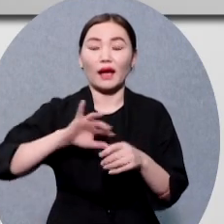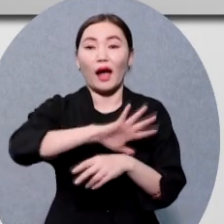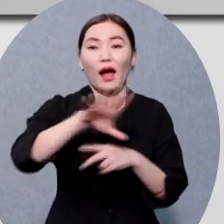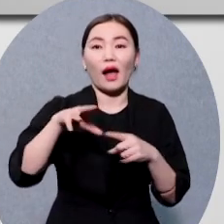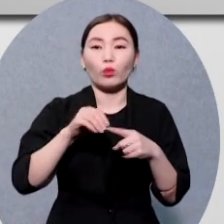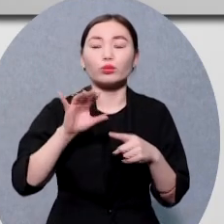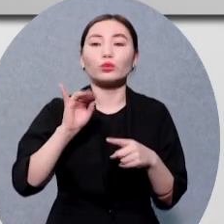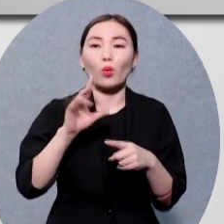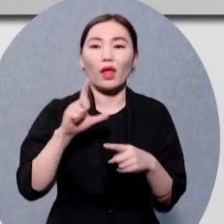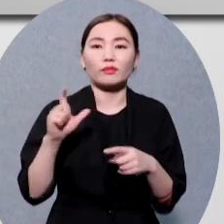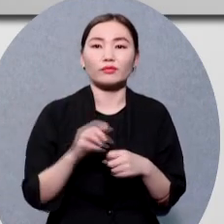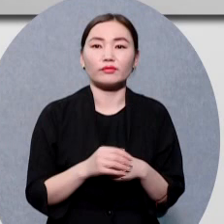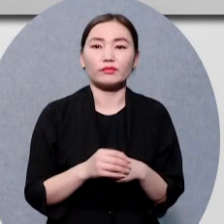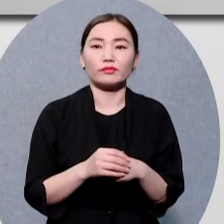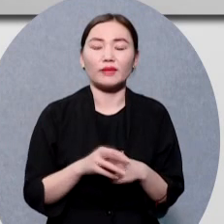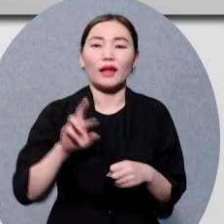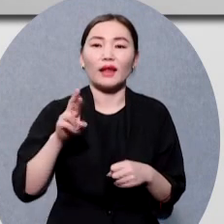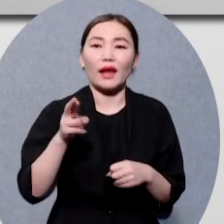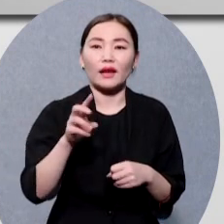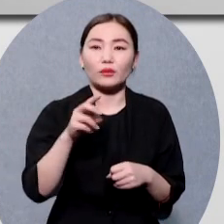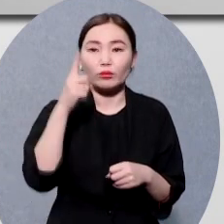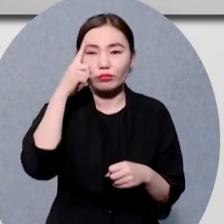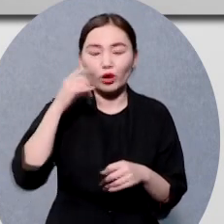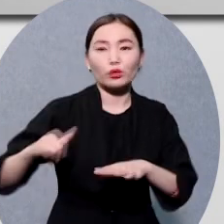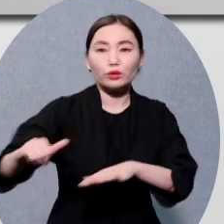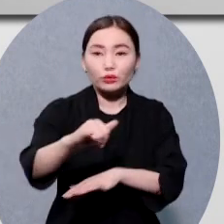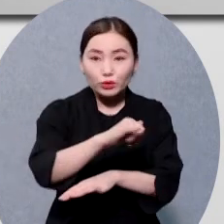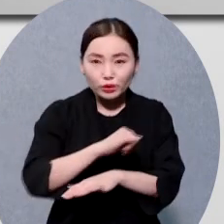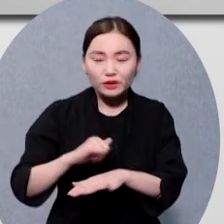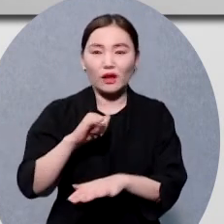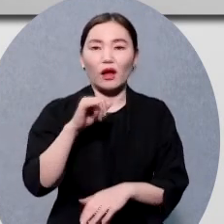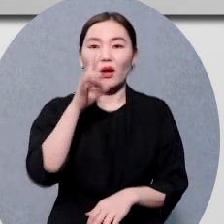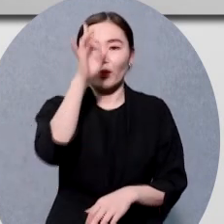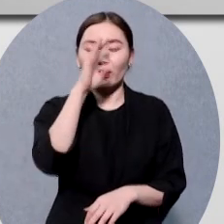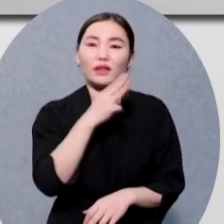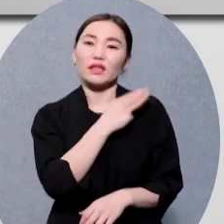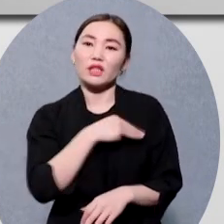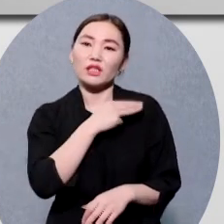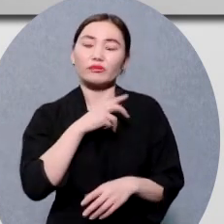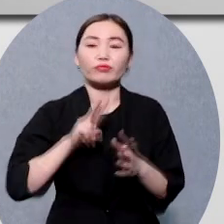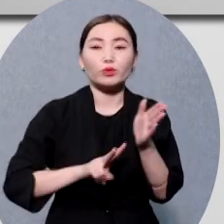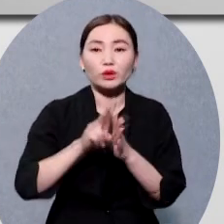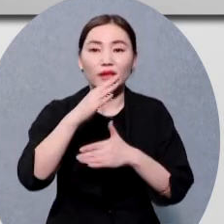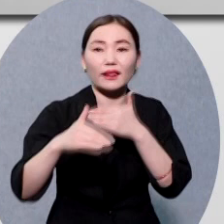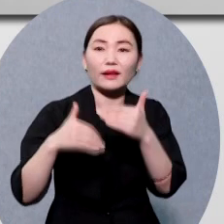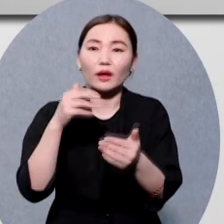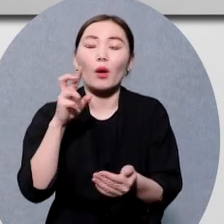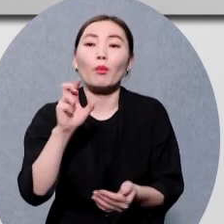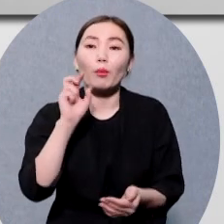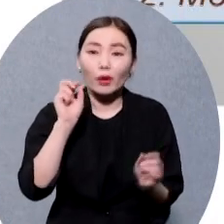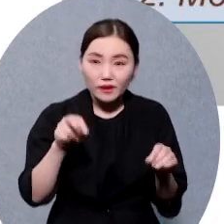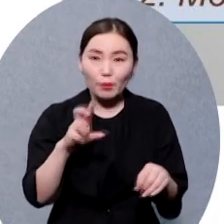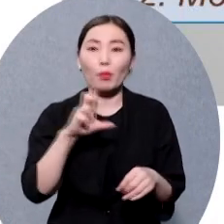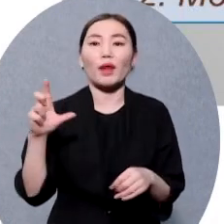энэ ягд Монгол бурхны шашин одоо дэлгэрэх болсон үндсэн одоо шалтгааныг одоо юу вэ гэдгийг ойлгох